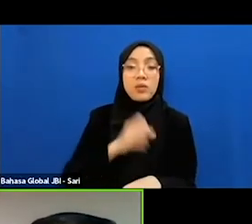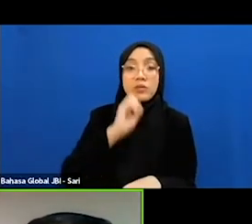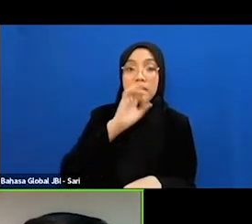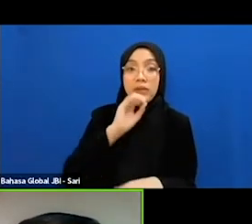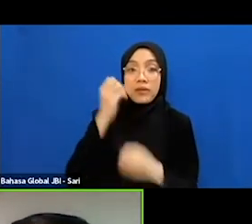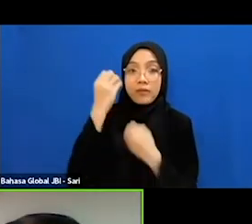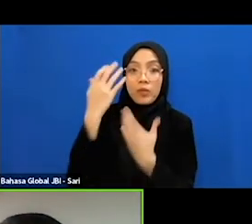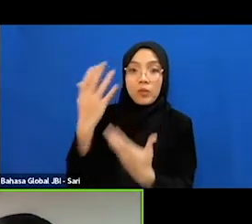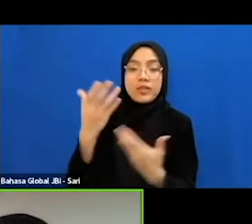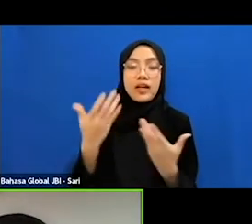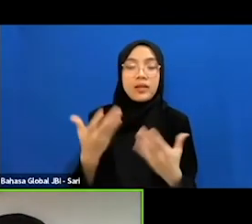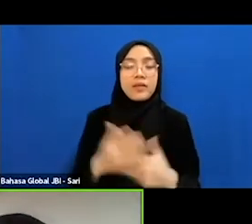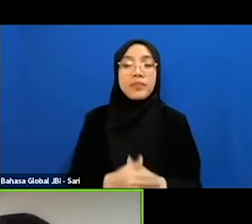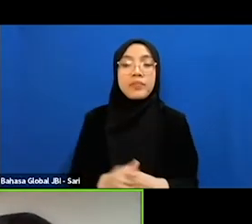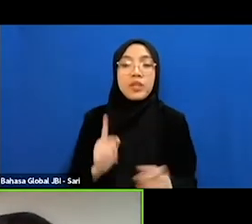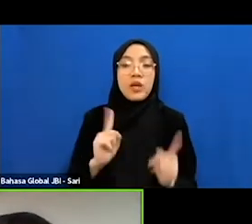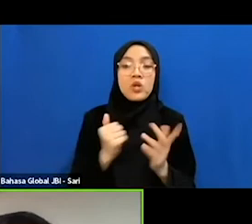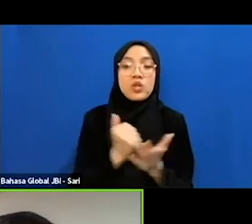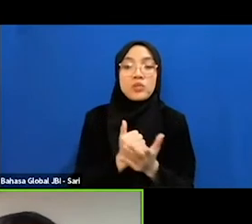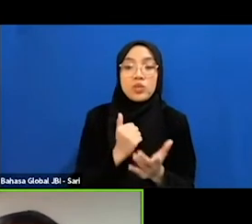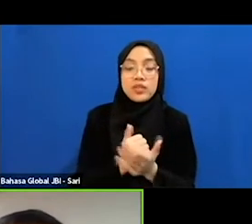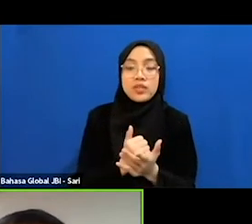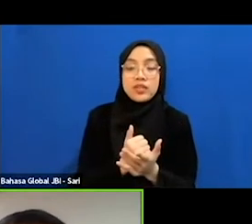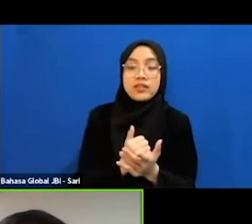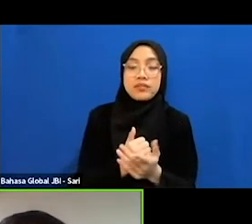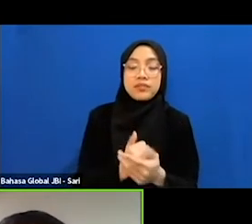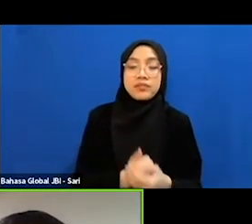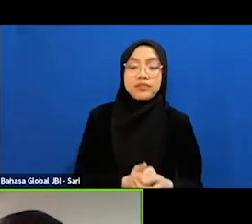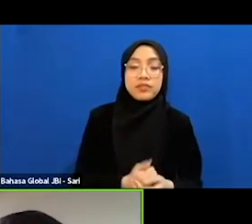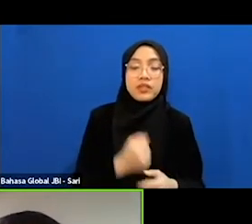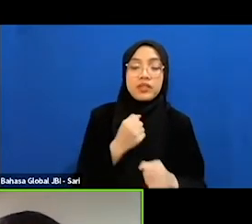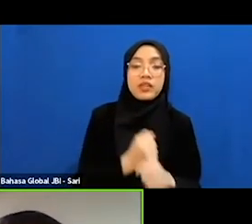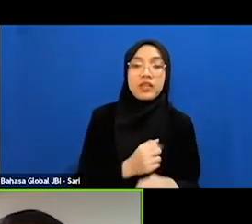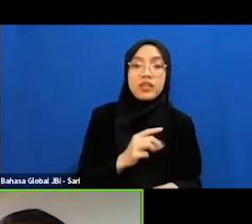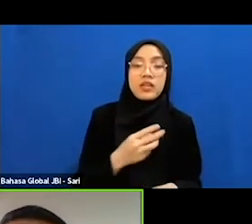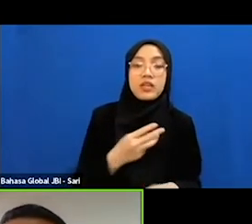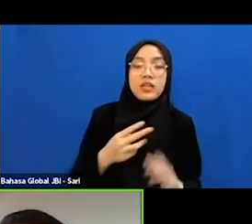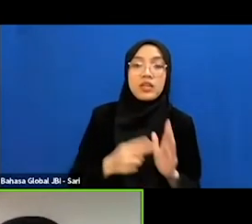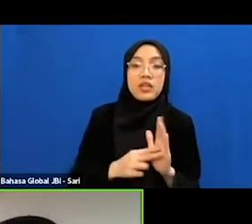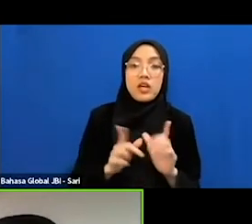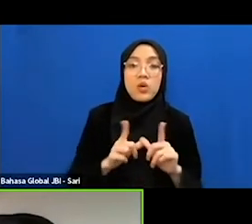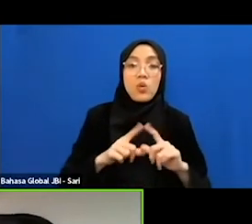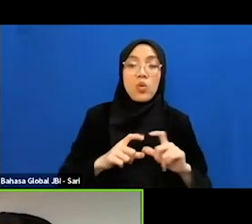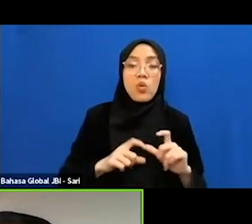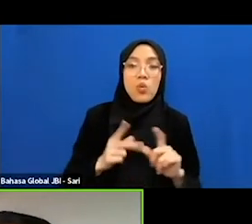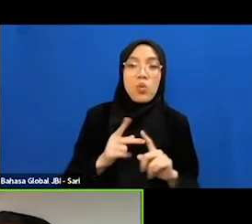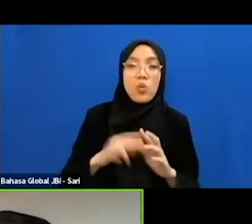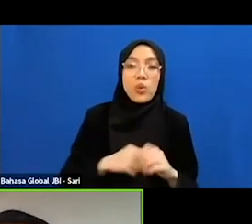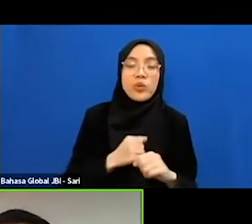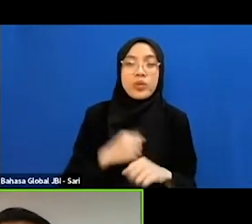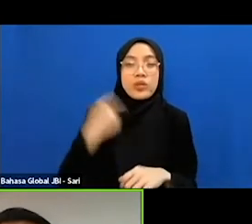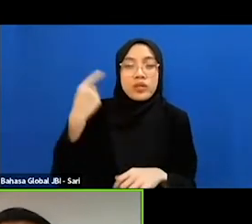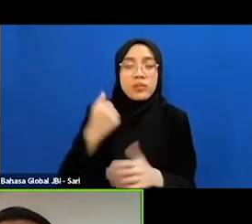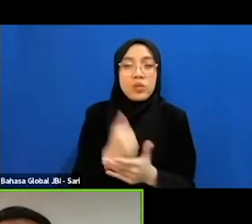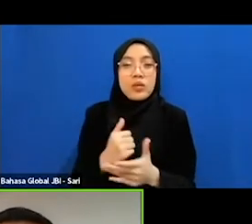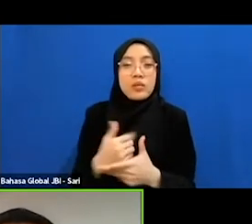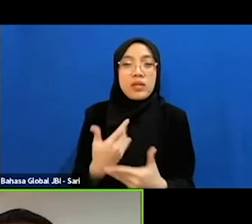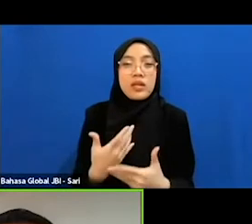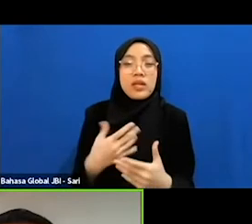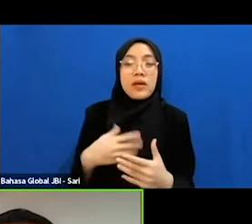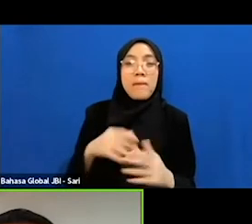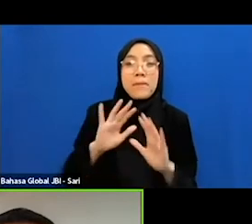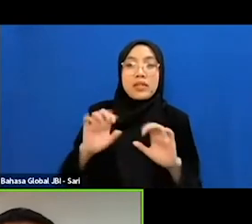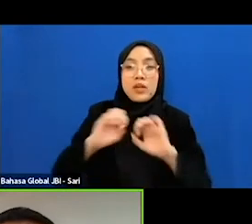adalah bahwa eh ia greenwashing seringkali memang yaitu munculnya adalah dalam